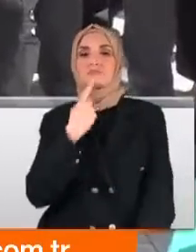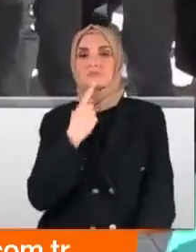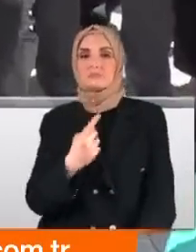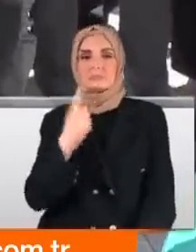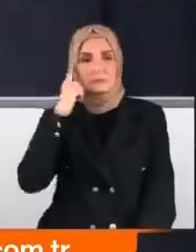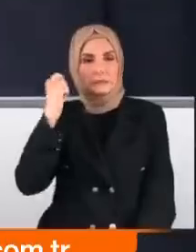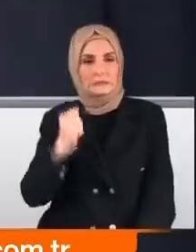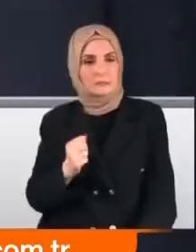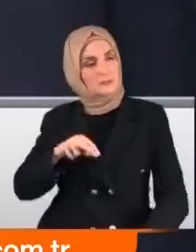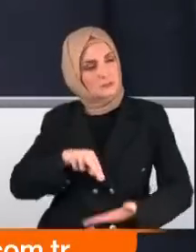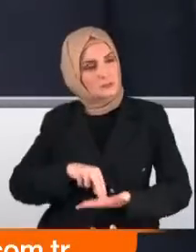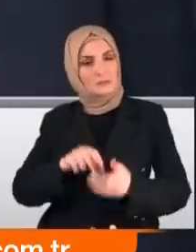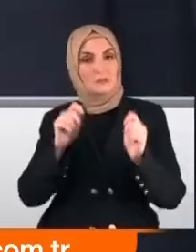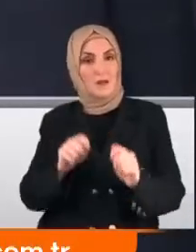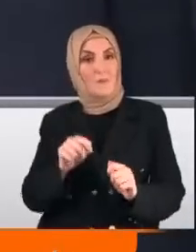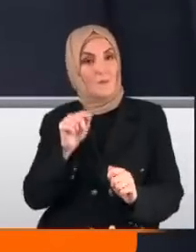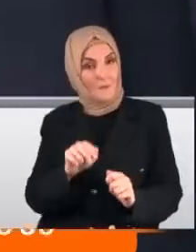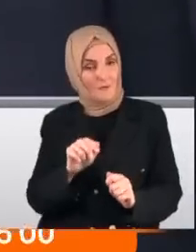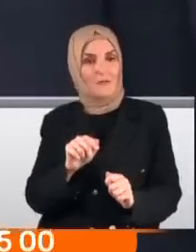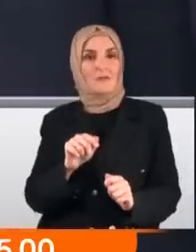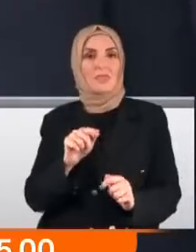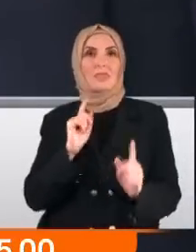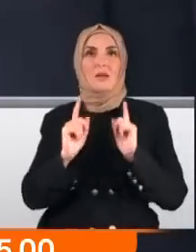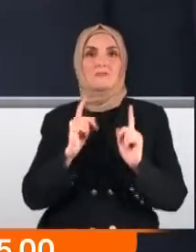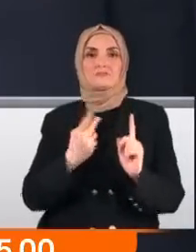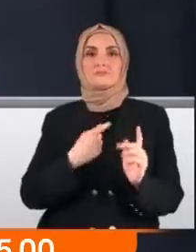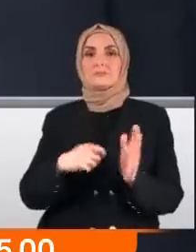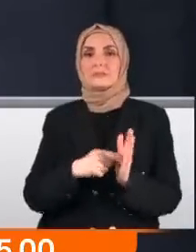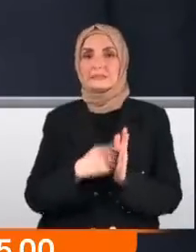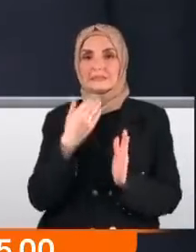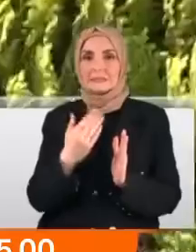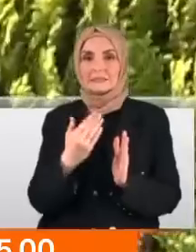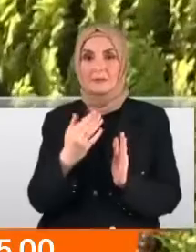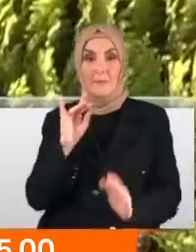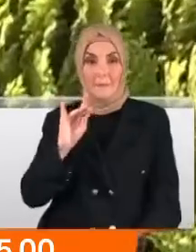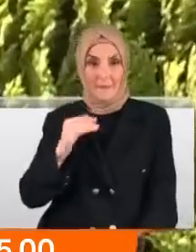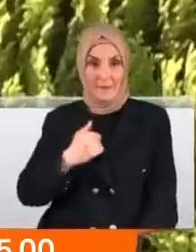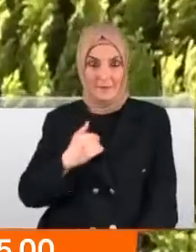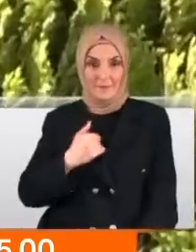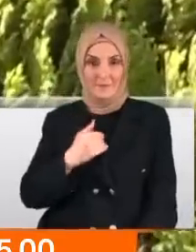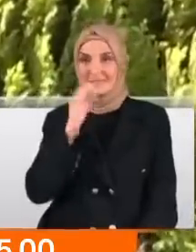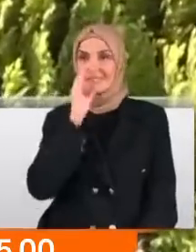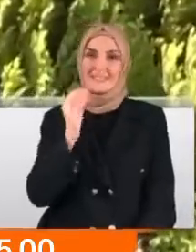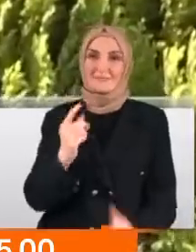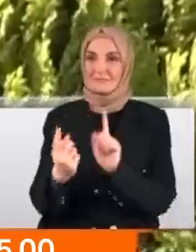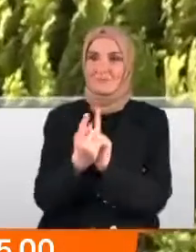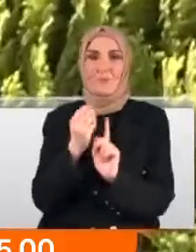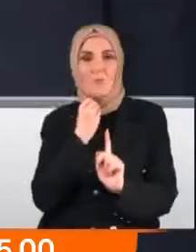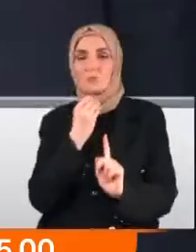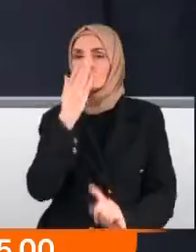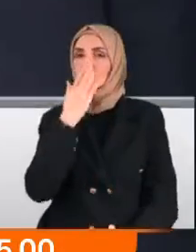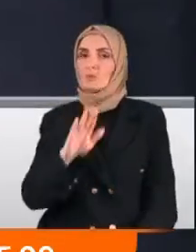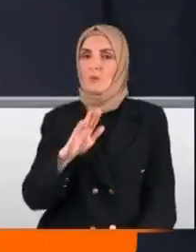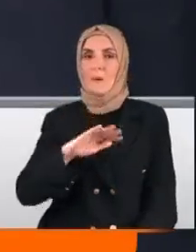bizim davamız. Milliyetçi Hareket Partisi'nin hiç kimseye diyet borcu yoktur. Başkaları gibi yüreklerimiz mühürlü